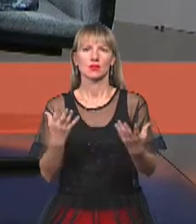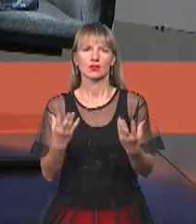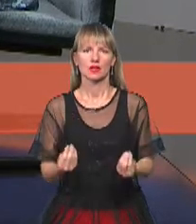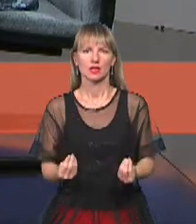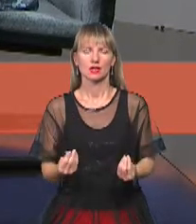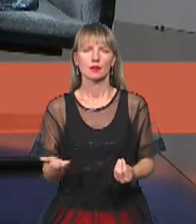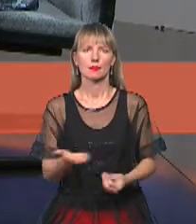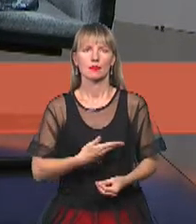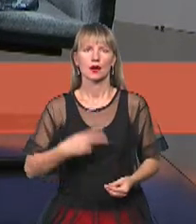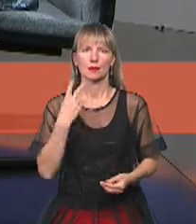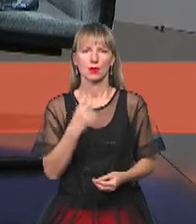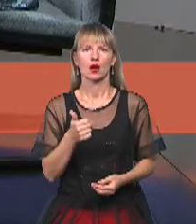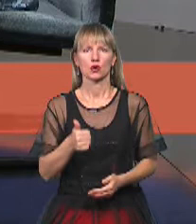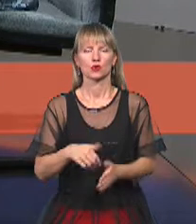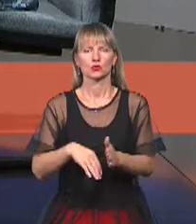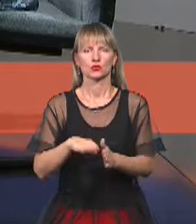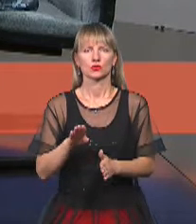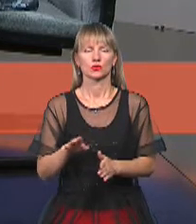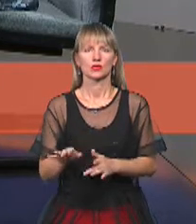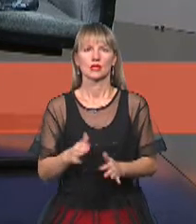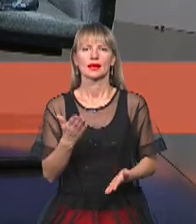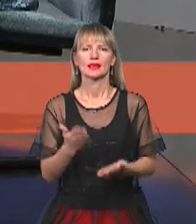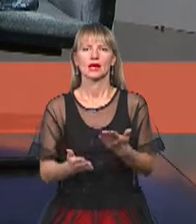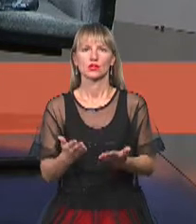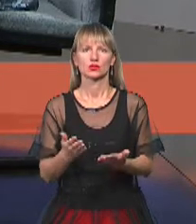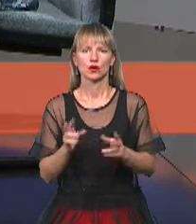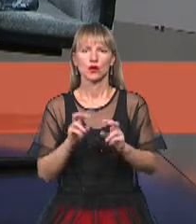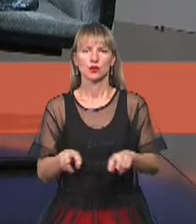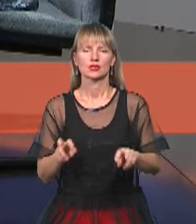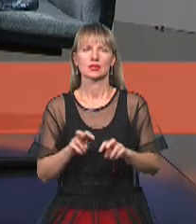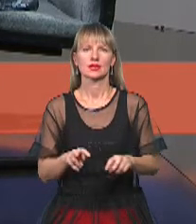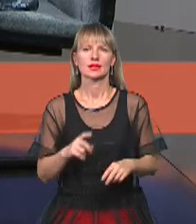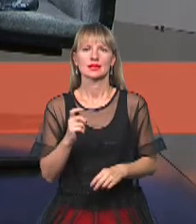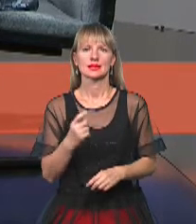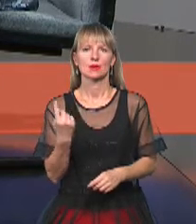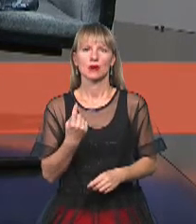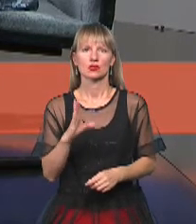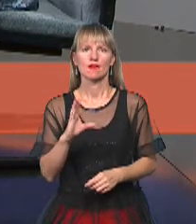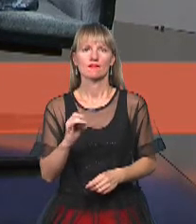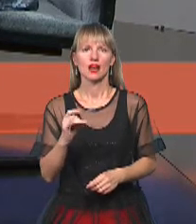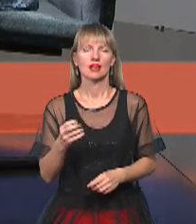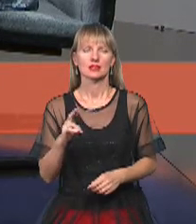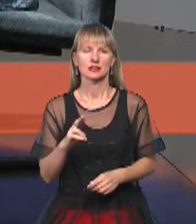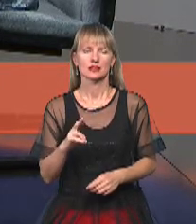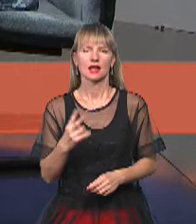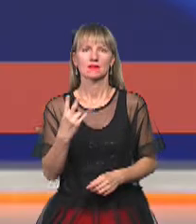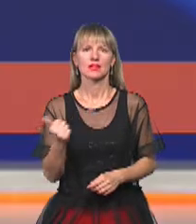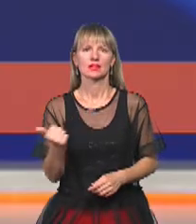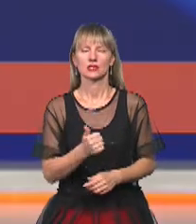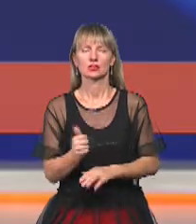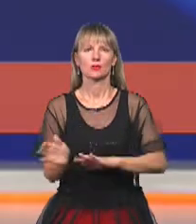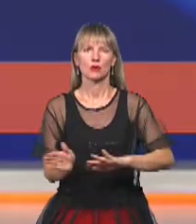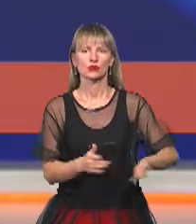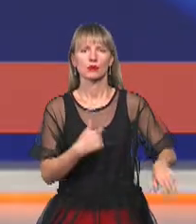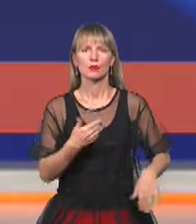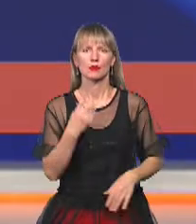день ми бачимо позитивну динаміку. Якщо розглядати з 1 вже вересня, це 2 тижні пройшло,